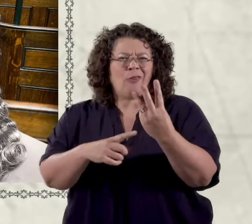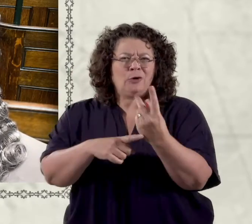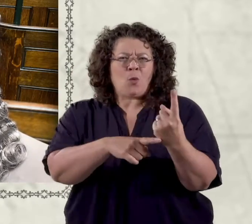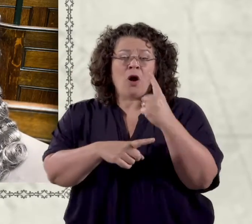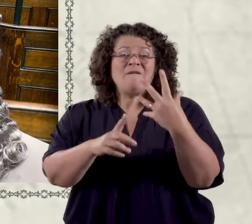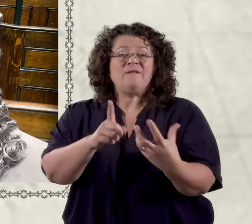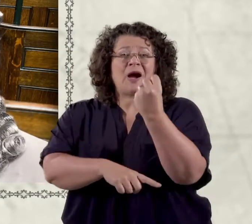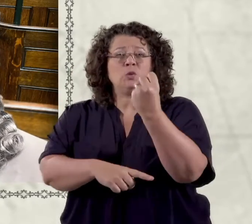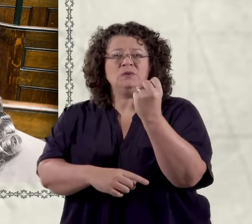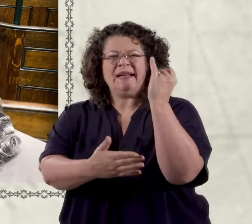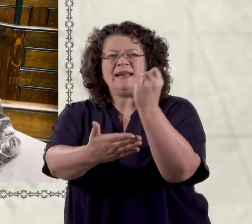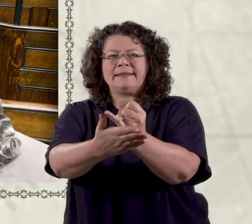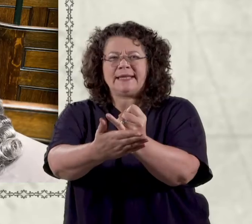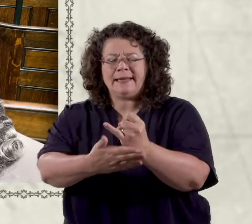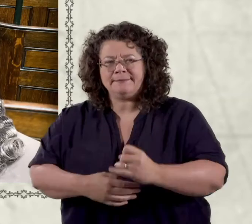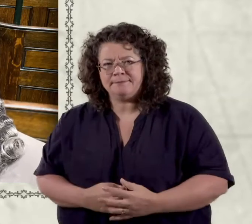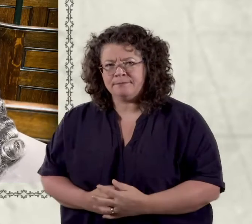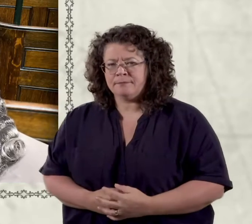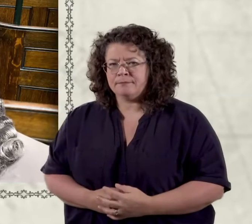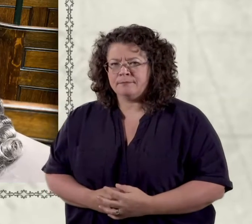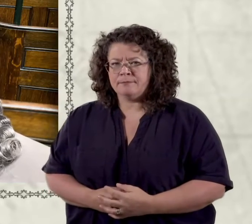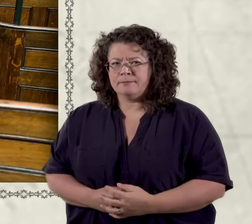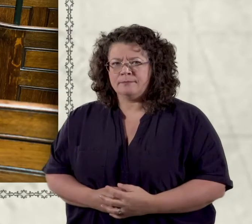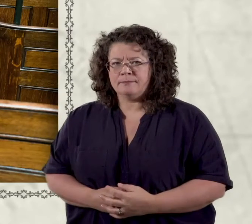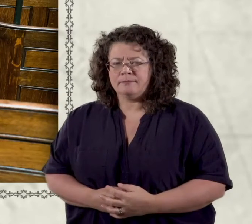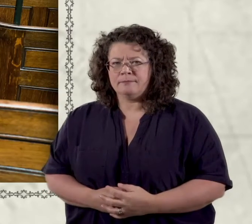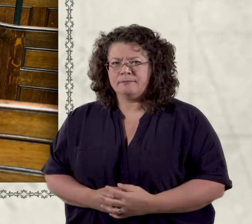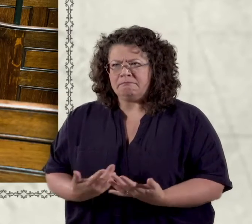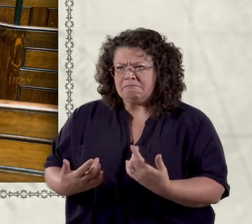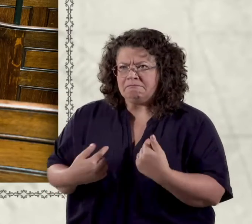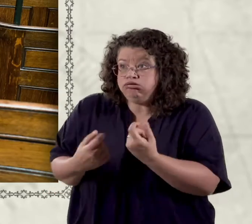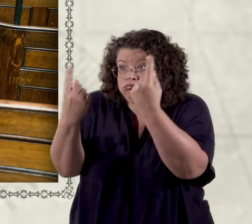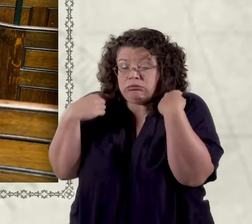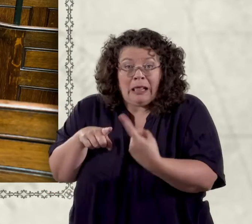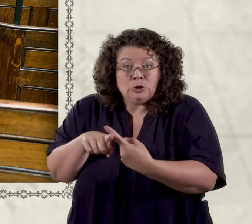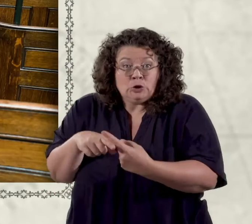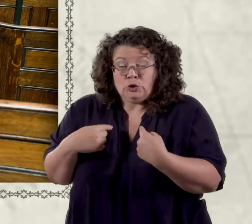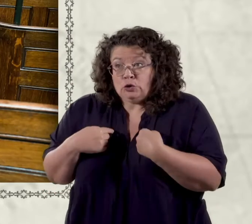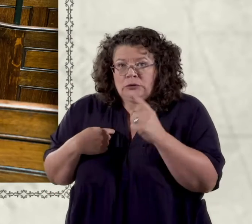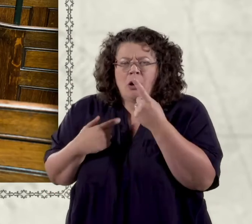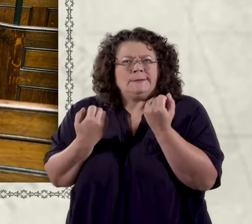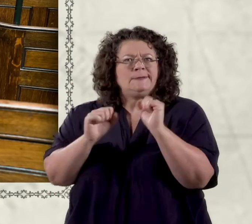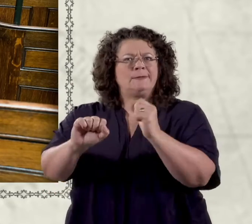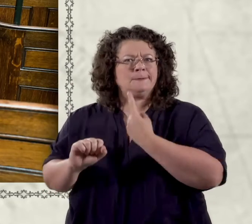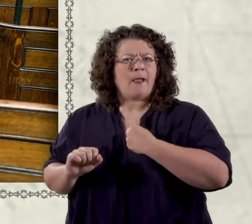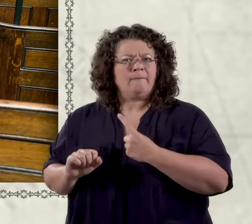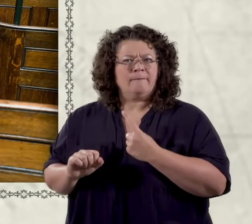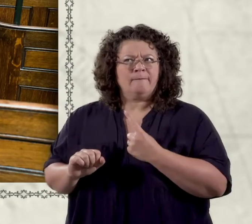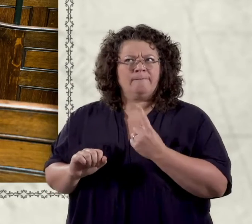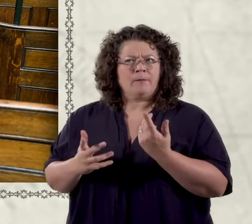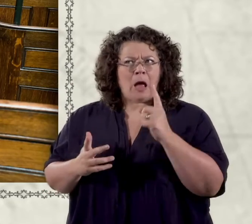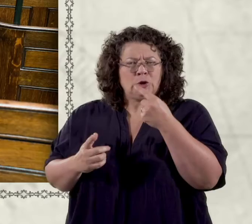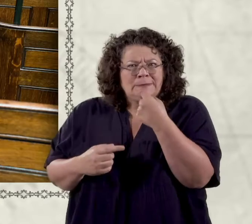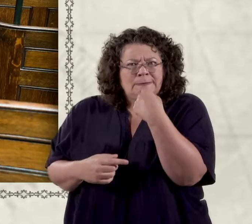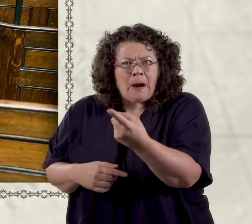1831. You have been found guilty. Gan fy mod I methu siarad Saesneg, o'n I methu amddiffyn fy